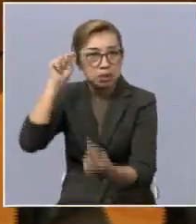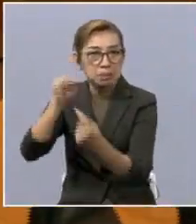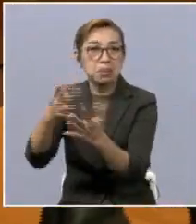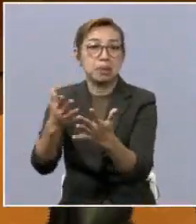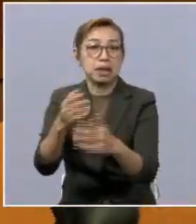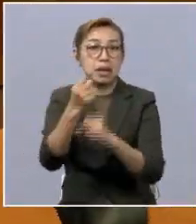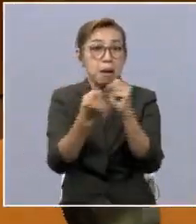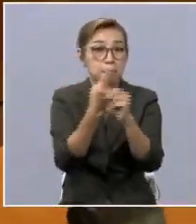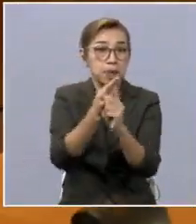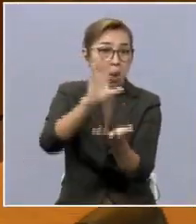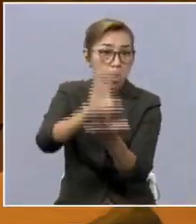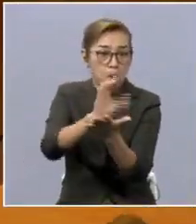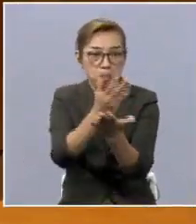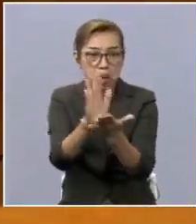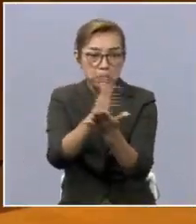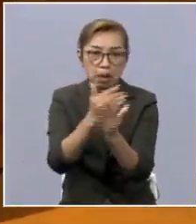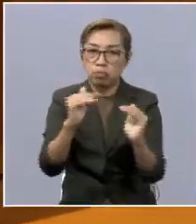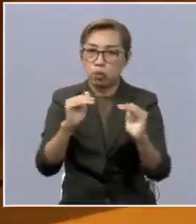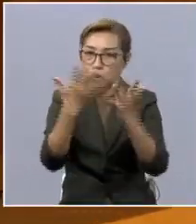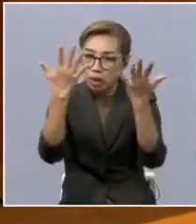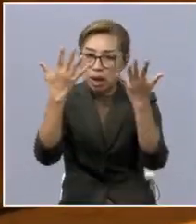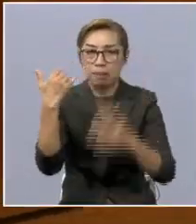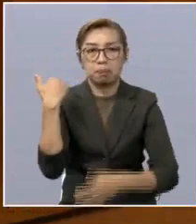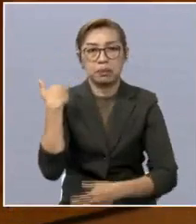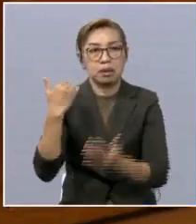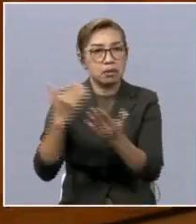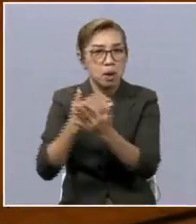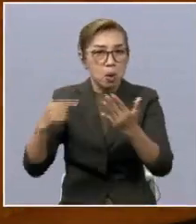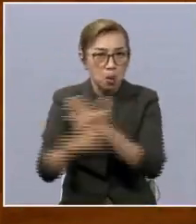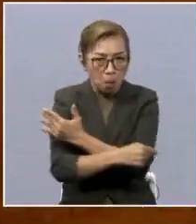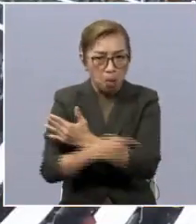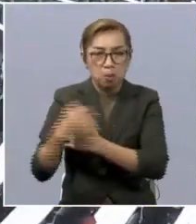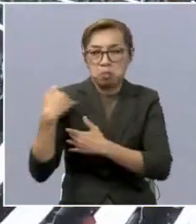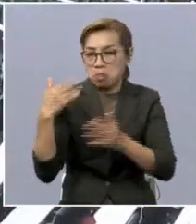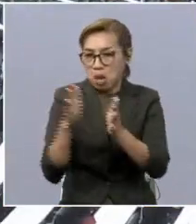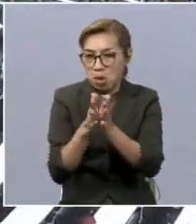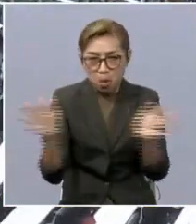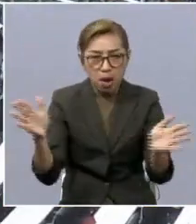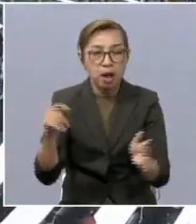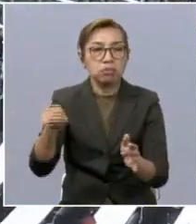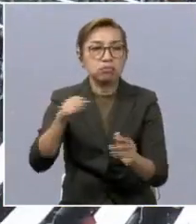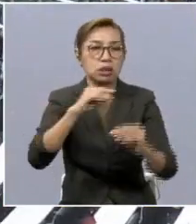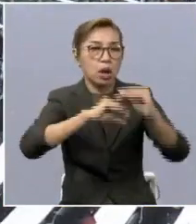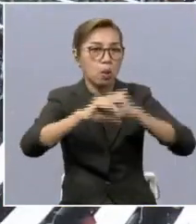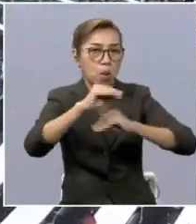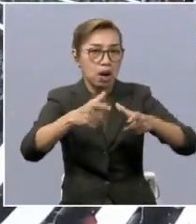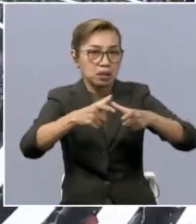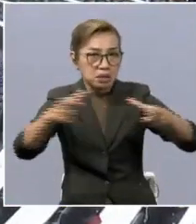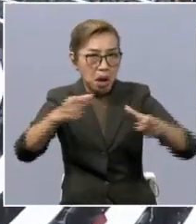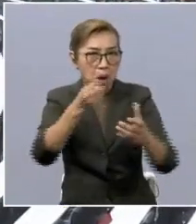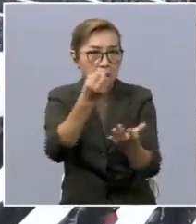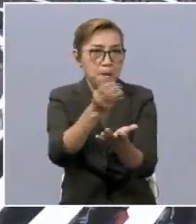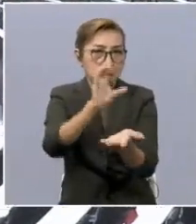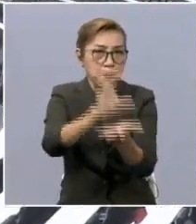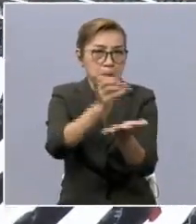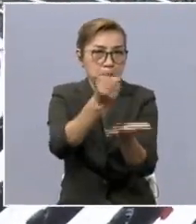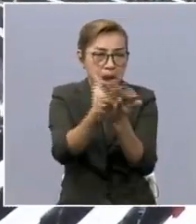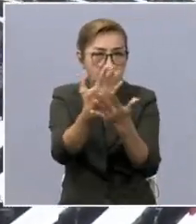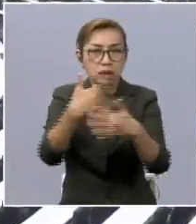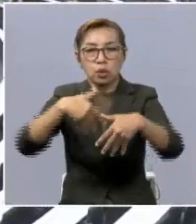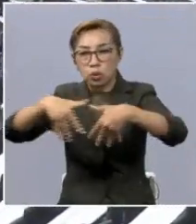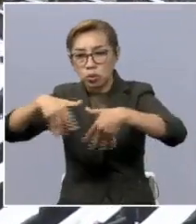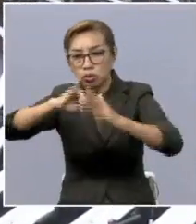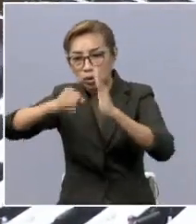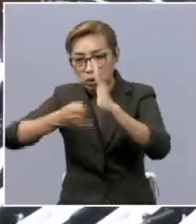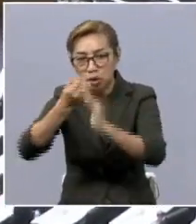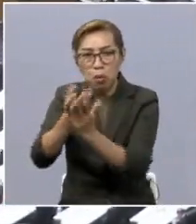ายประจำปีก็ไม่เหมาะสมไม่เป็นธรรมเกิดการทุจริตคอร์รัปชันอย่างกว้างขวางทั้งจากโครงการขนาดใหญ่ไปจนถึงระดับท้องถิ่นจนดั